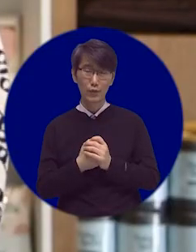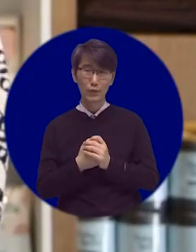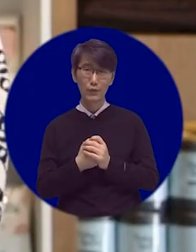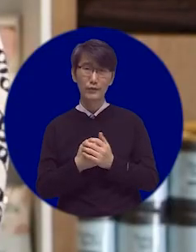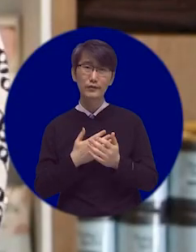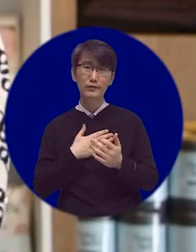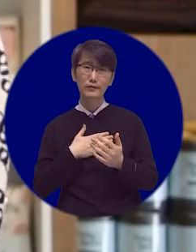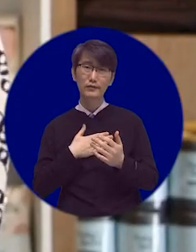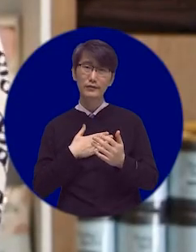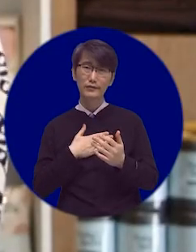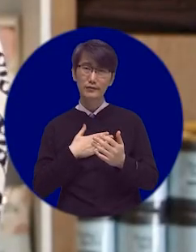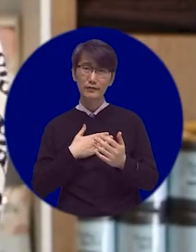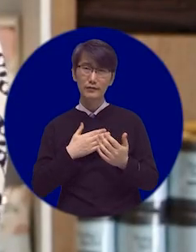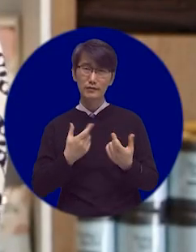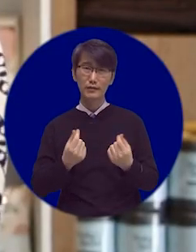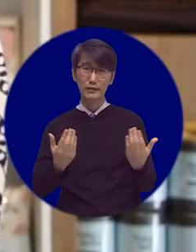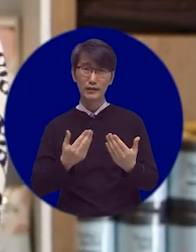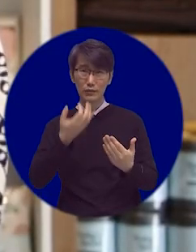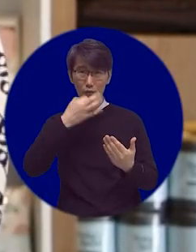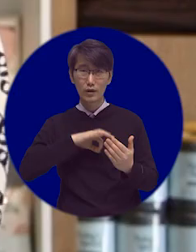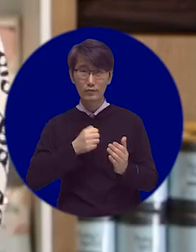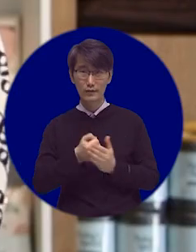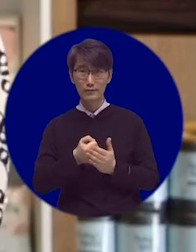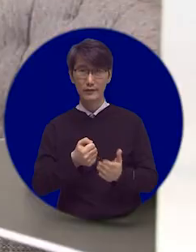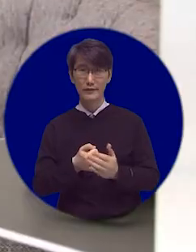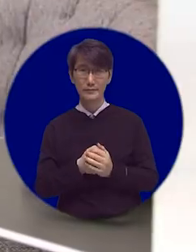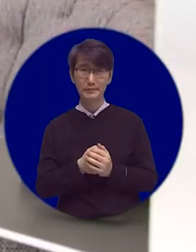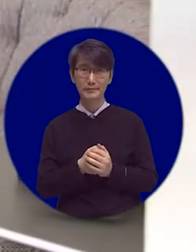저는 매출하는 게 저한테는 보람이라서